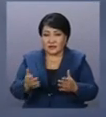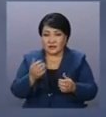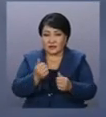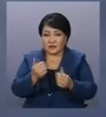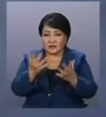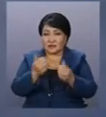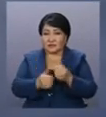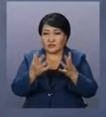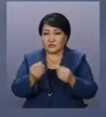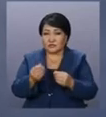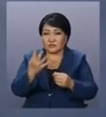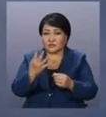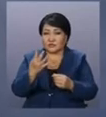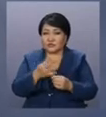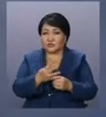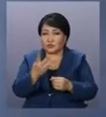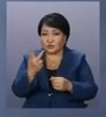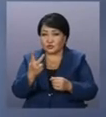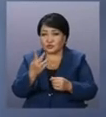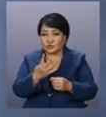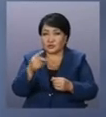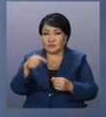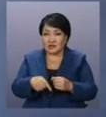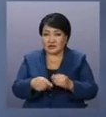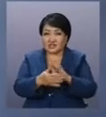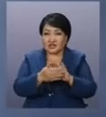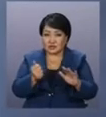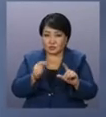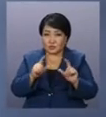шақырту түседі, үлгереміз. Бірақ та